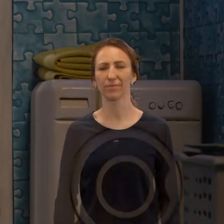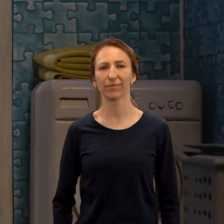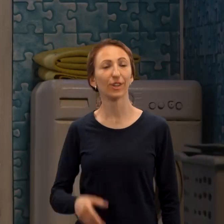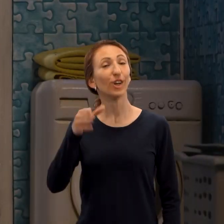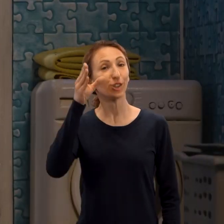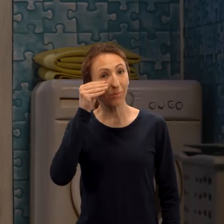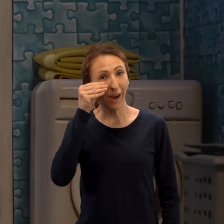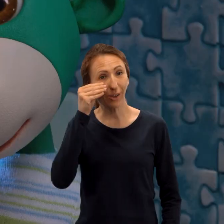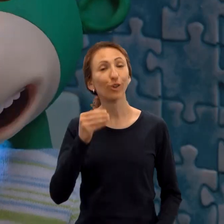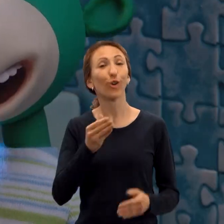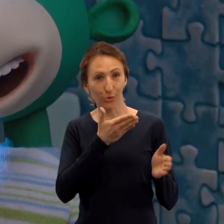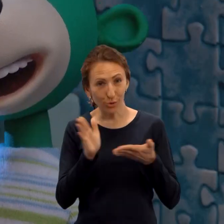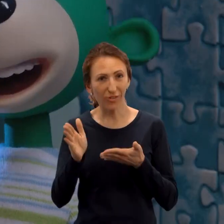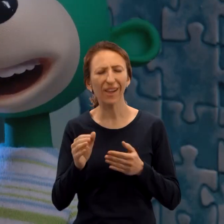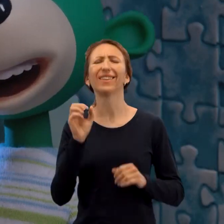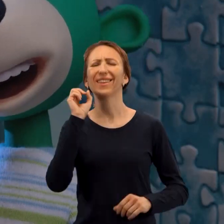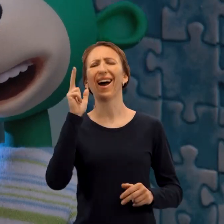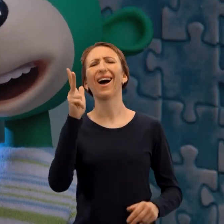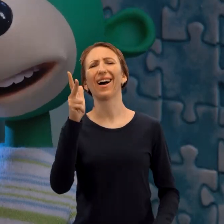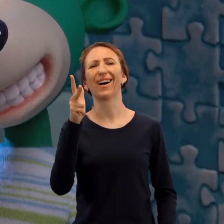Gotowi do łóżek? Tak!